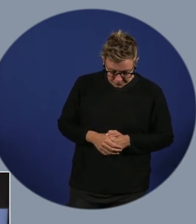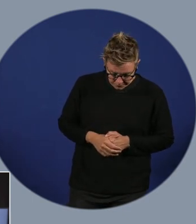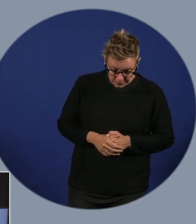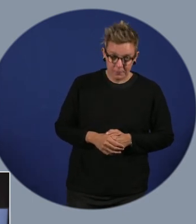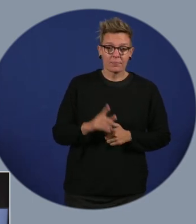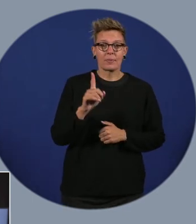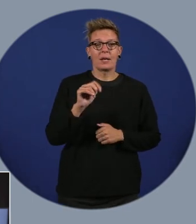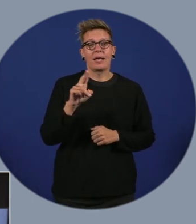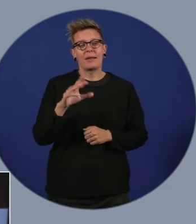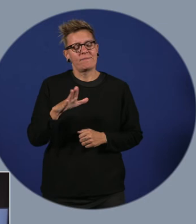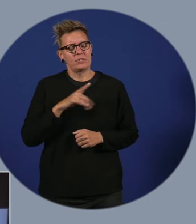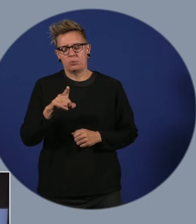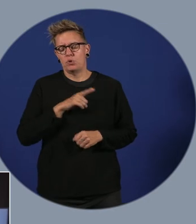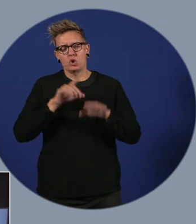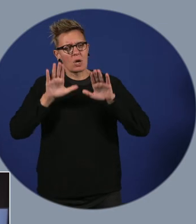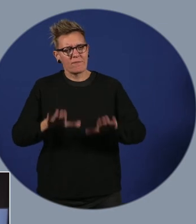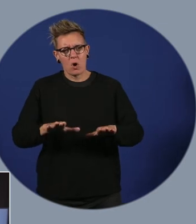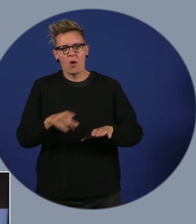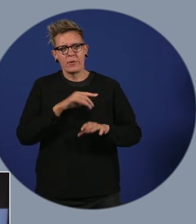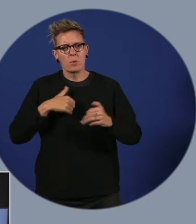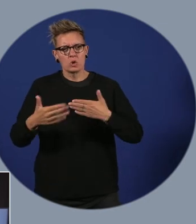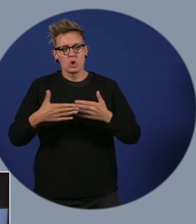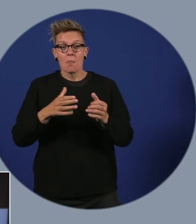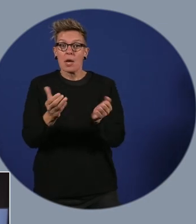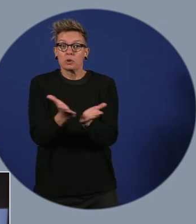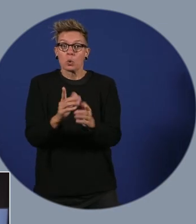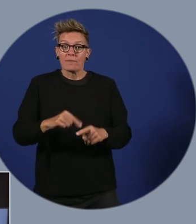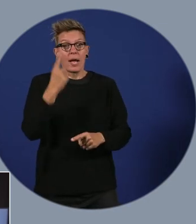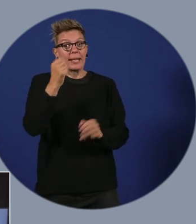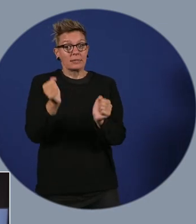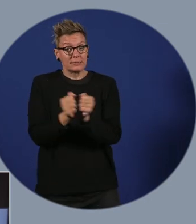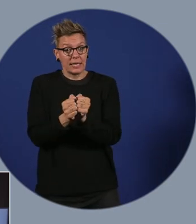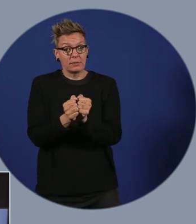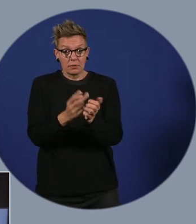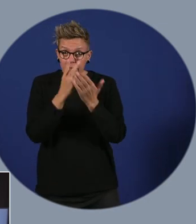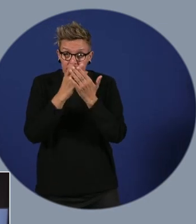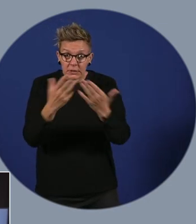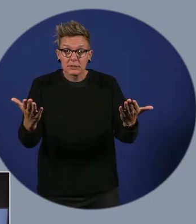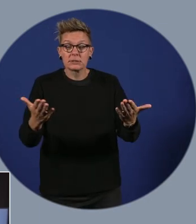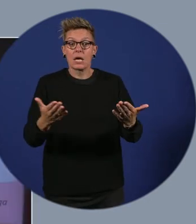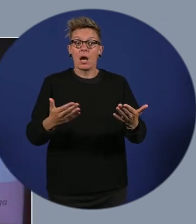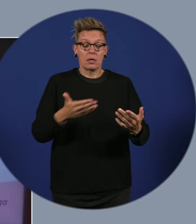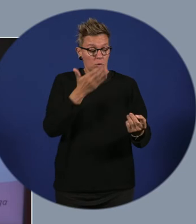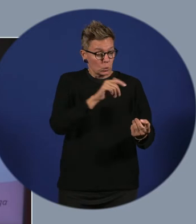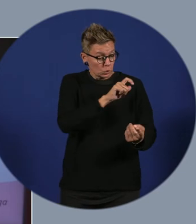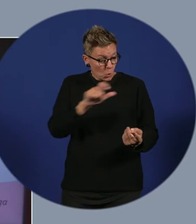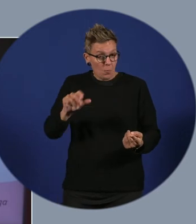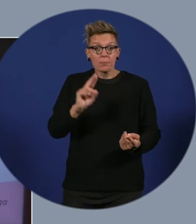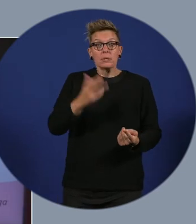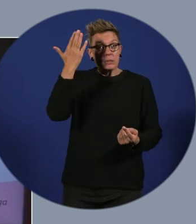Det finns mycket kvar att göra, men det är ju ändå så att skolvalet är ett sätt att visa på att unga